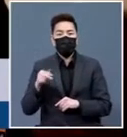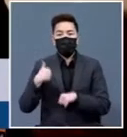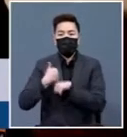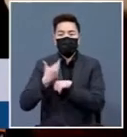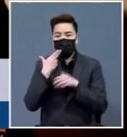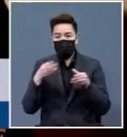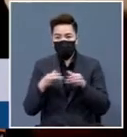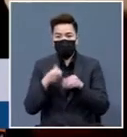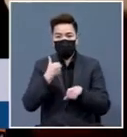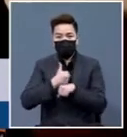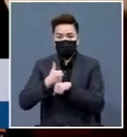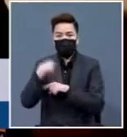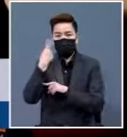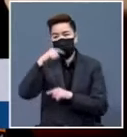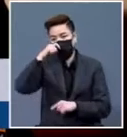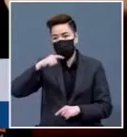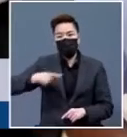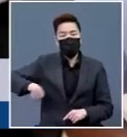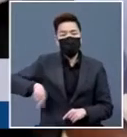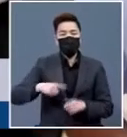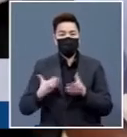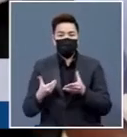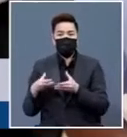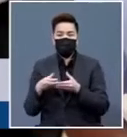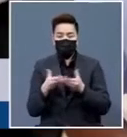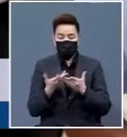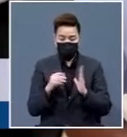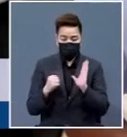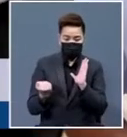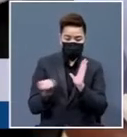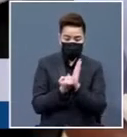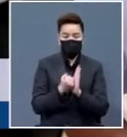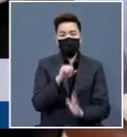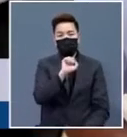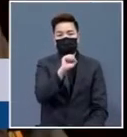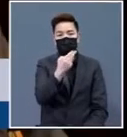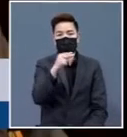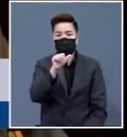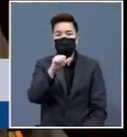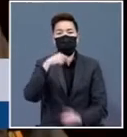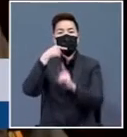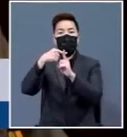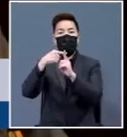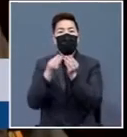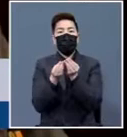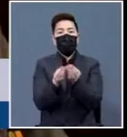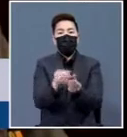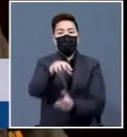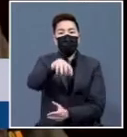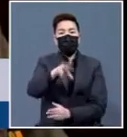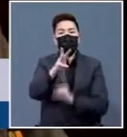พร้อมด้วยคณะผู้บริหารการท่องเที่ยวแห่งประเทศไทยได้เข้ามอบตราสัญลักษณ์ชา Plusให้แก่พระบรมมหาราชวัง